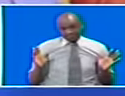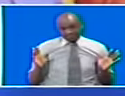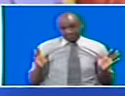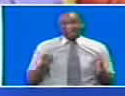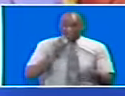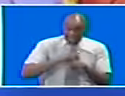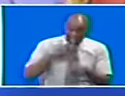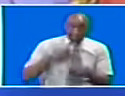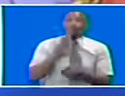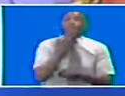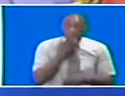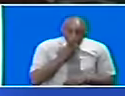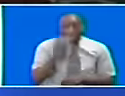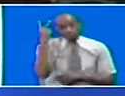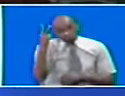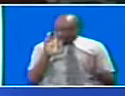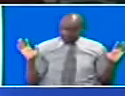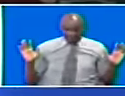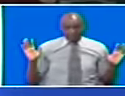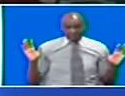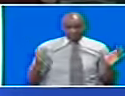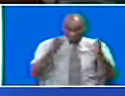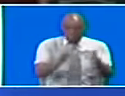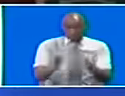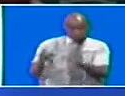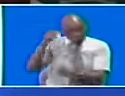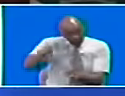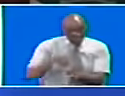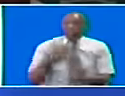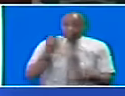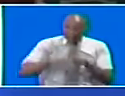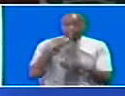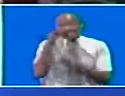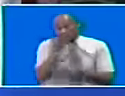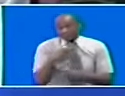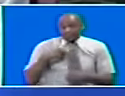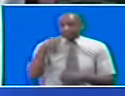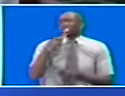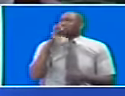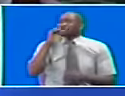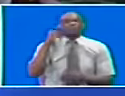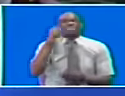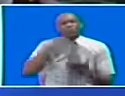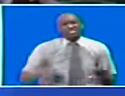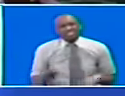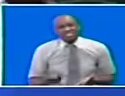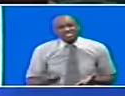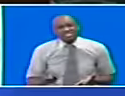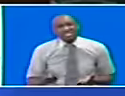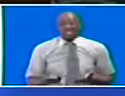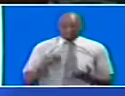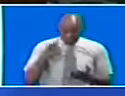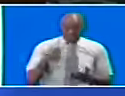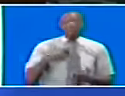Debe ya mluya itakuwa mbili. Nilipoanza kusema hivyo watu wakasema Atwoli anasema hii. They didn't know I